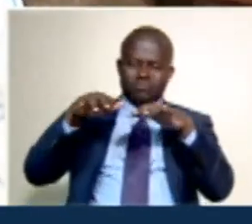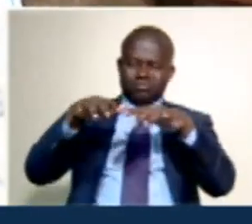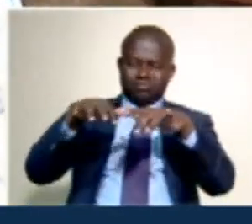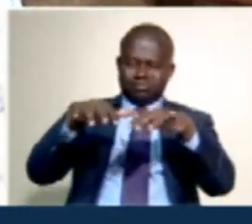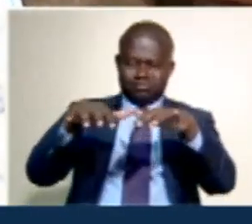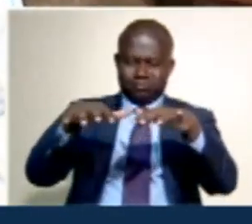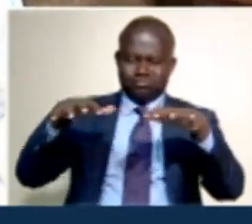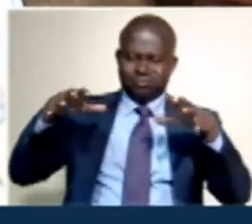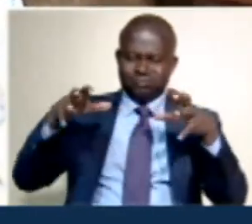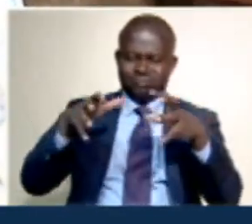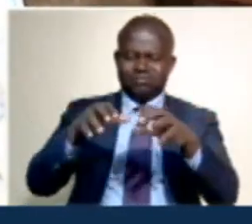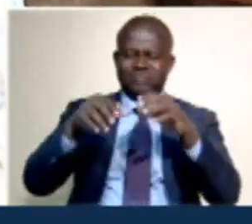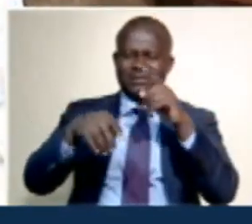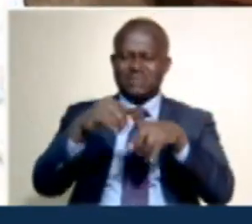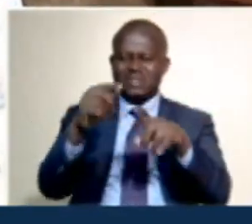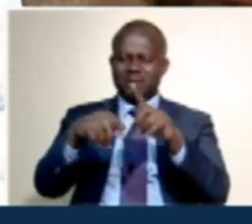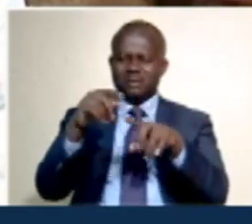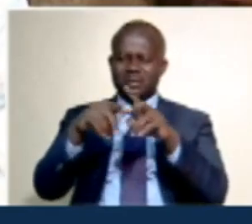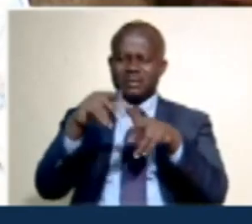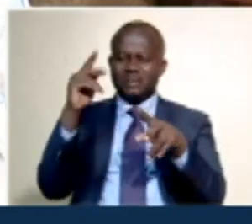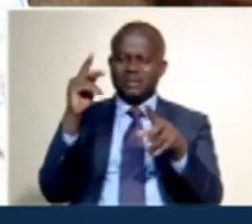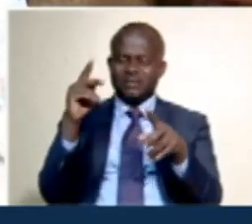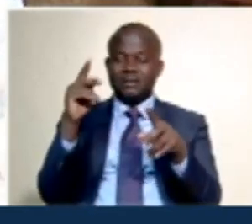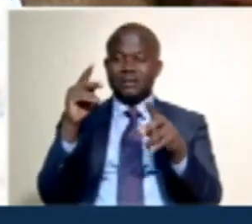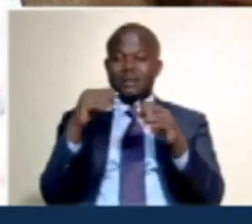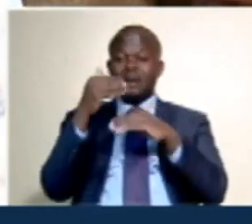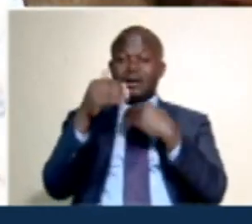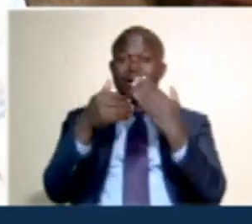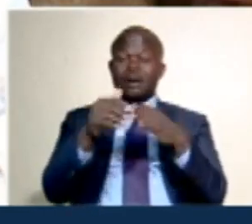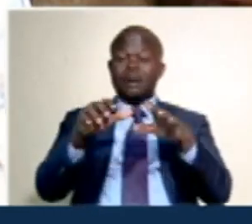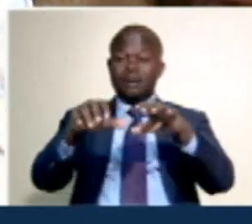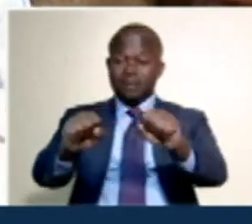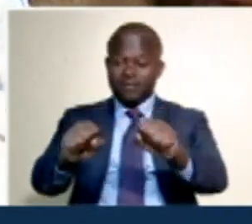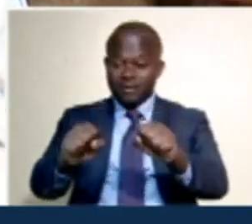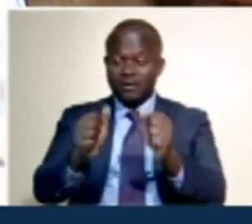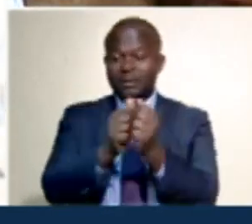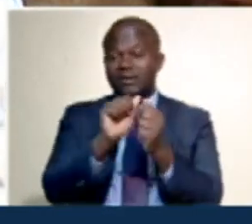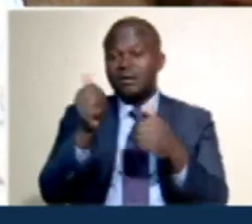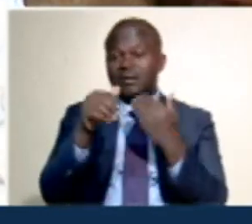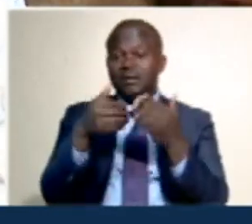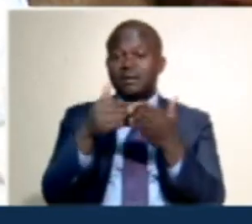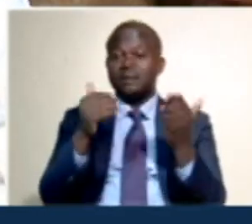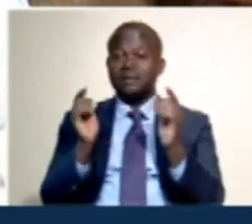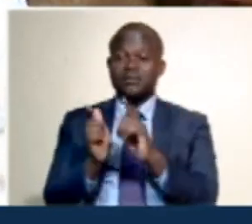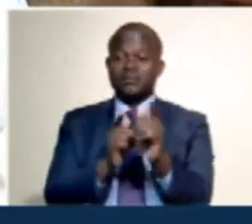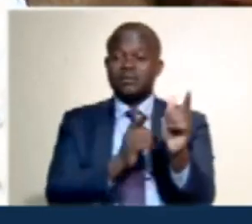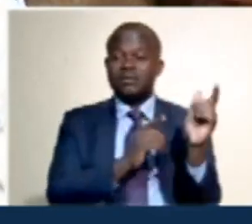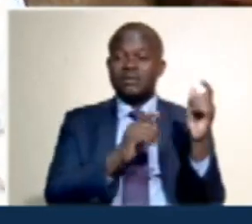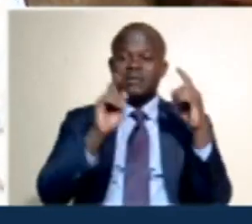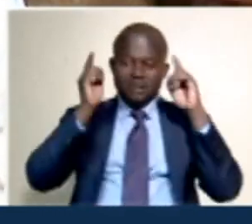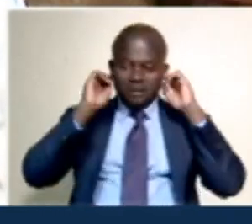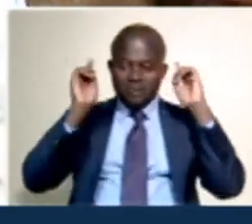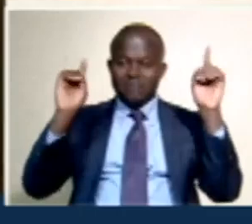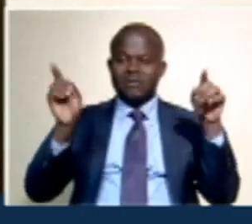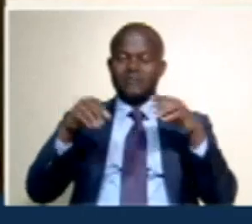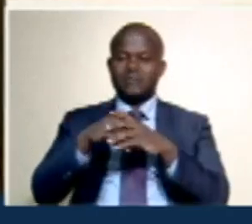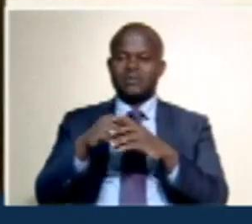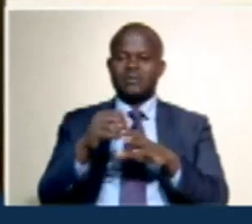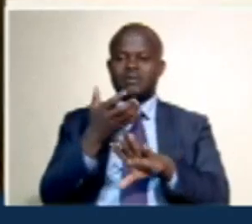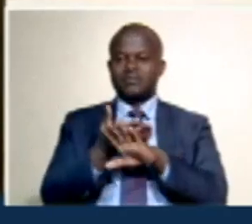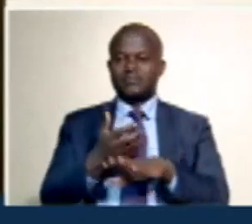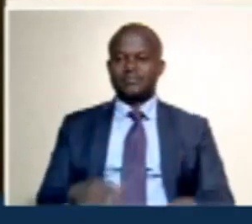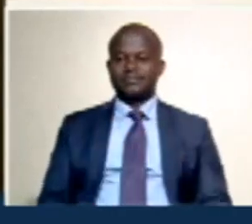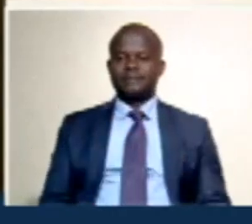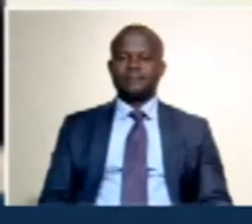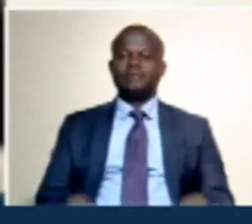umva barishe hanze abo bashyikiriye abandi barimo bararwana n'urusaku gusa n'amabuye nyuma yo